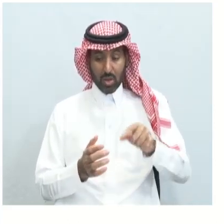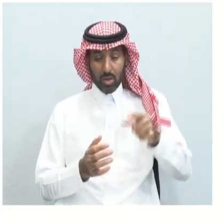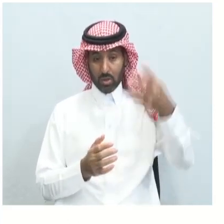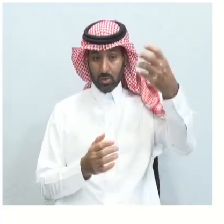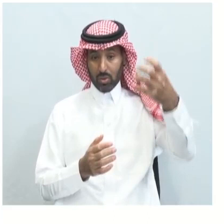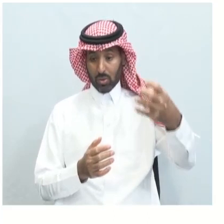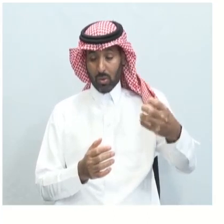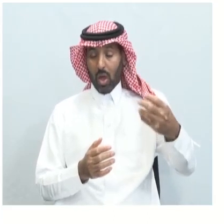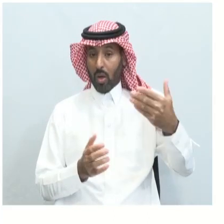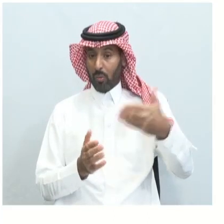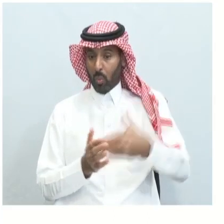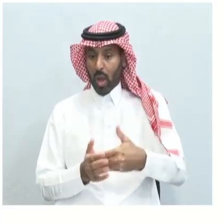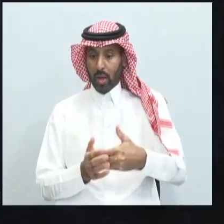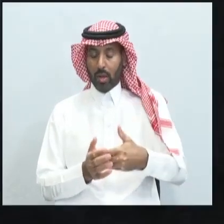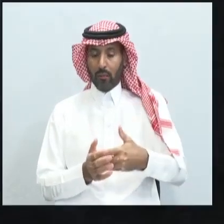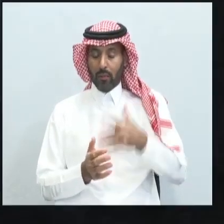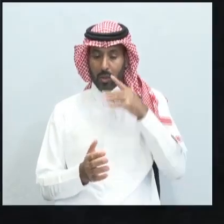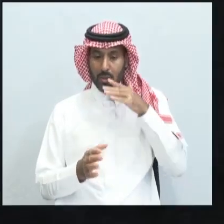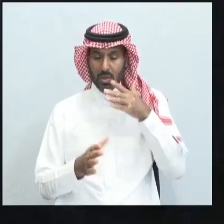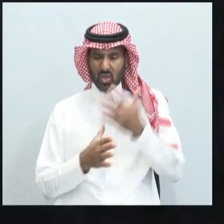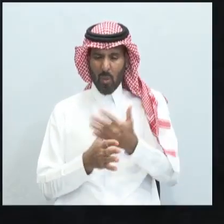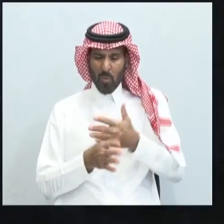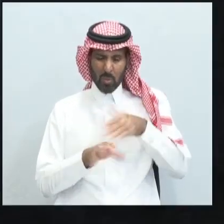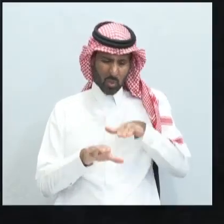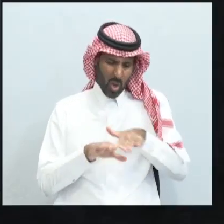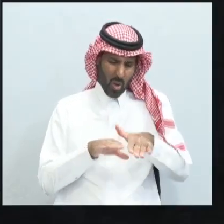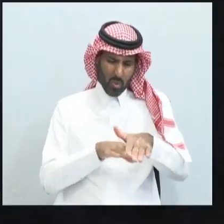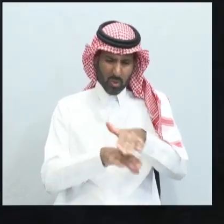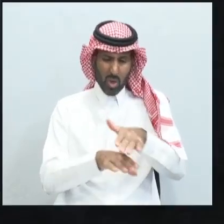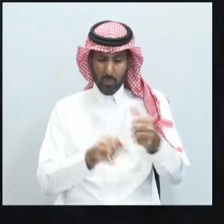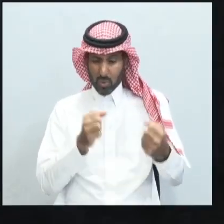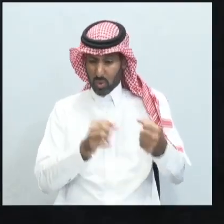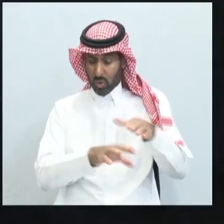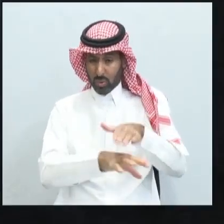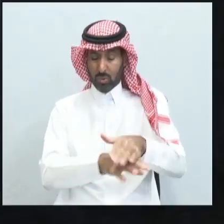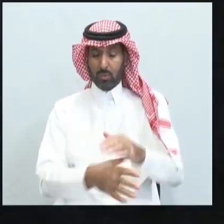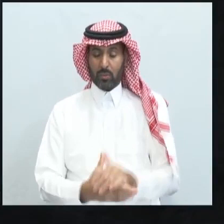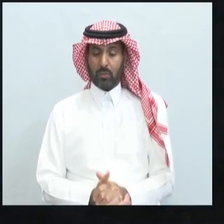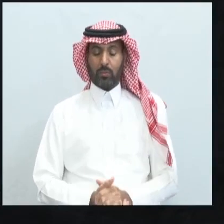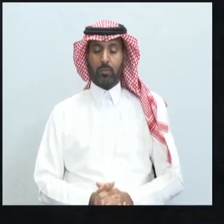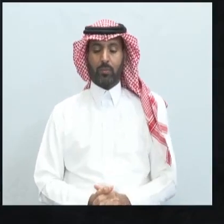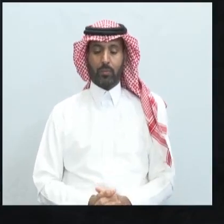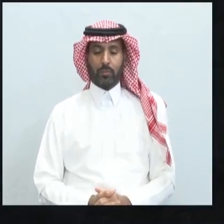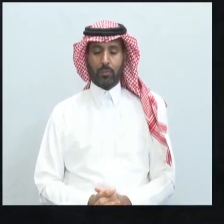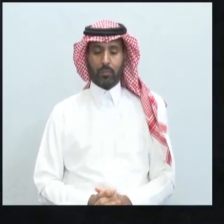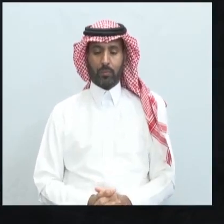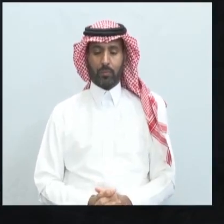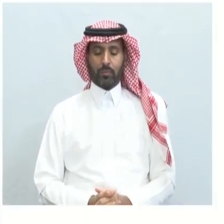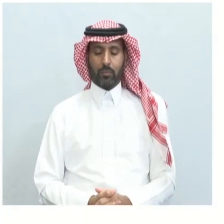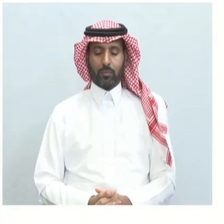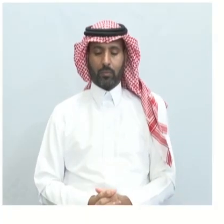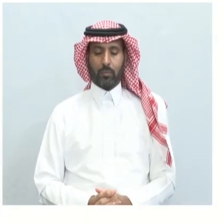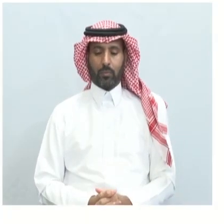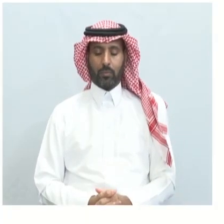حدوث فوضه مروريه او اختناق في حركه السير او حوادث لا سمح الله ايضا من